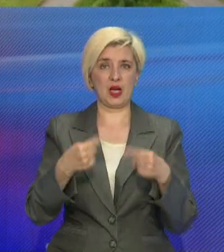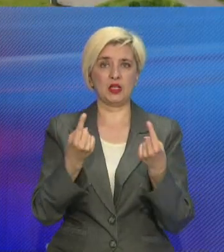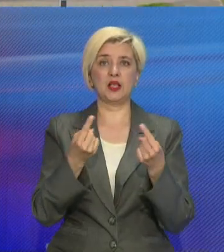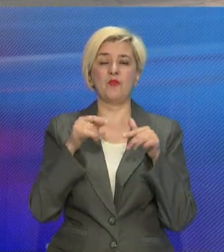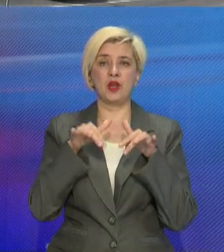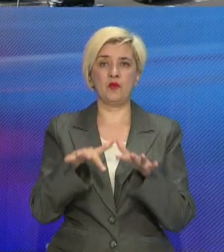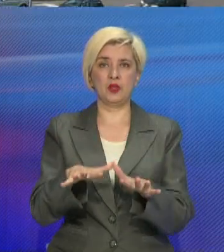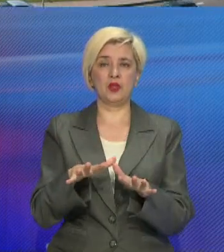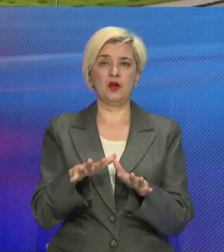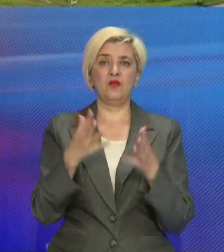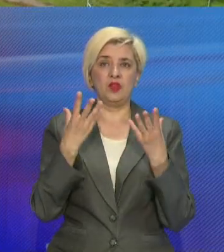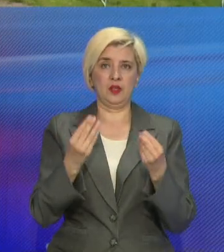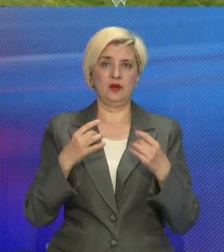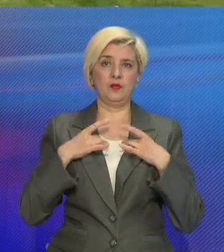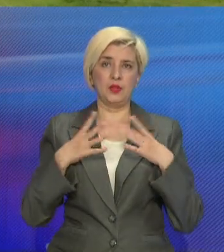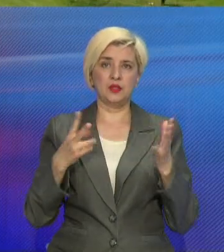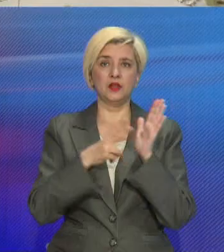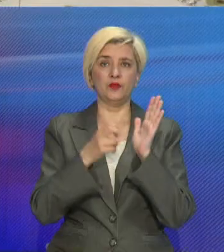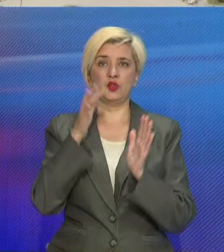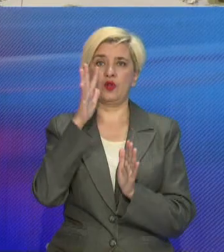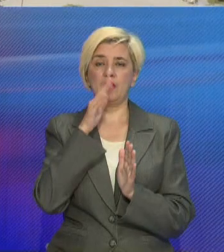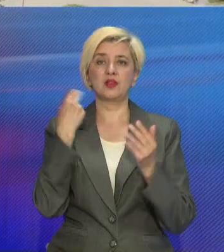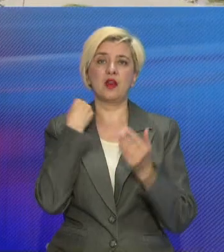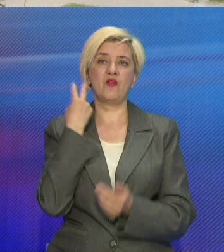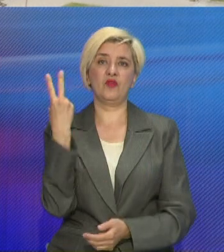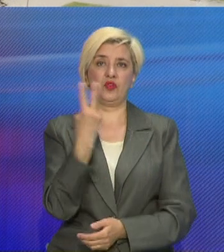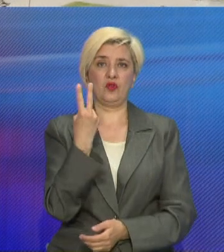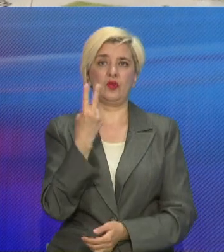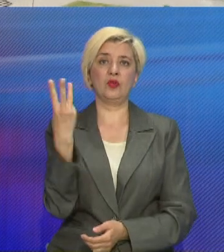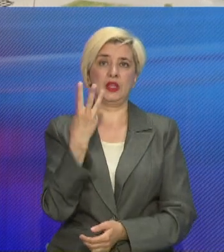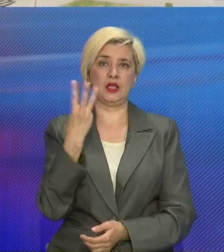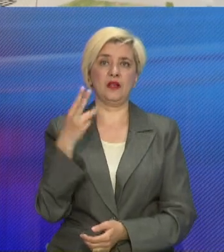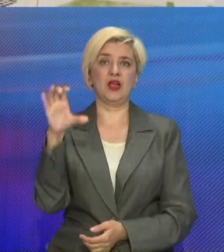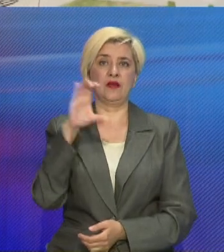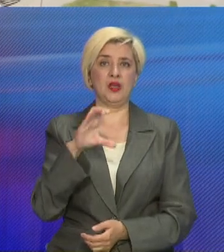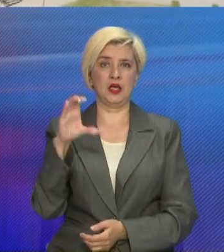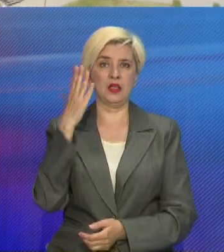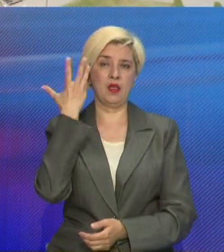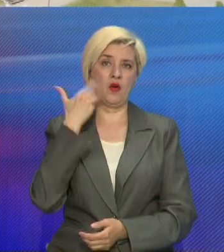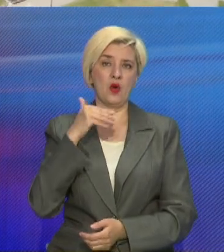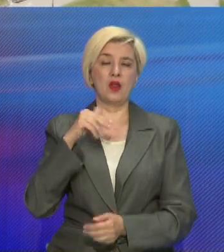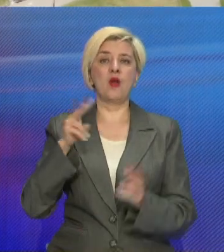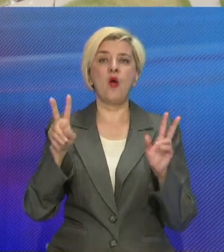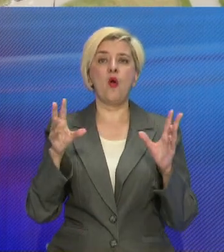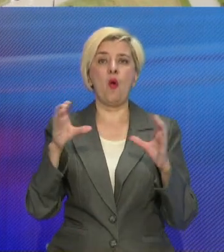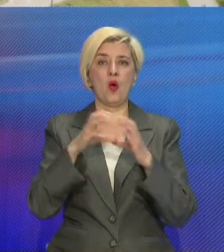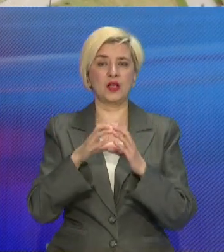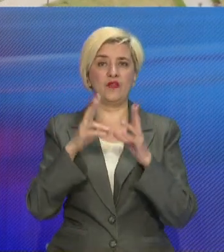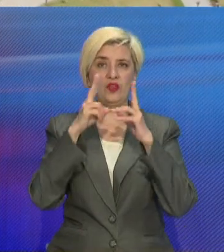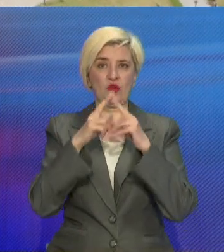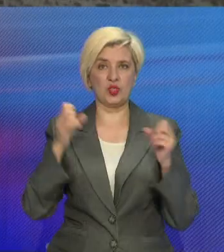мерапрыемстваў непасрэдна ў дні святкавання 700-годзя Ліды 2 і 3 верасня. Калі калектыў Палаца культуры ўзяў на